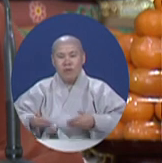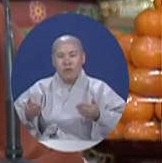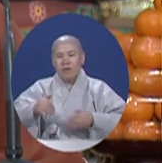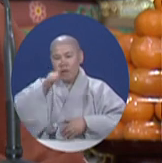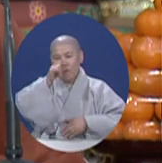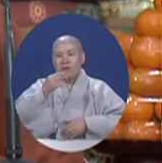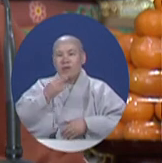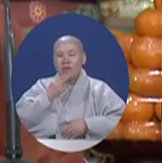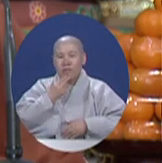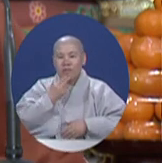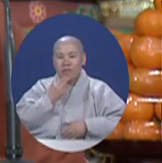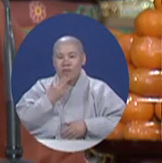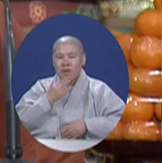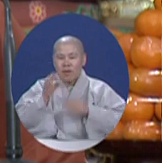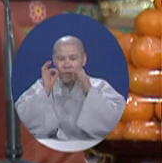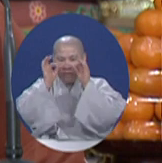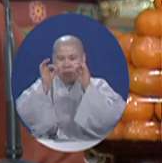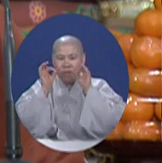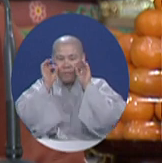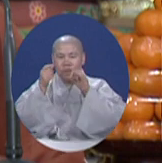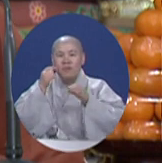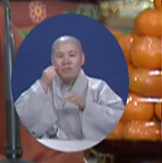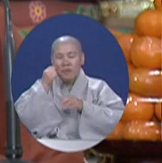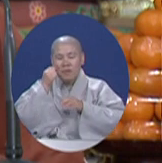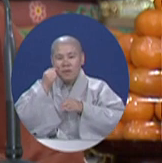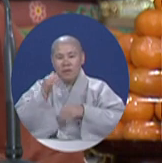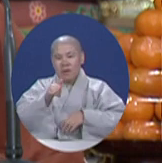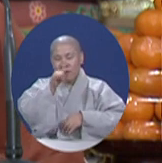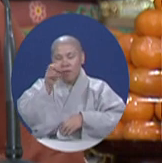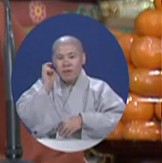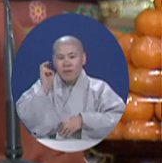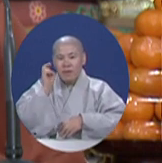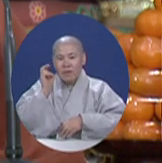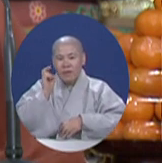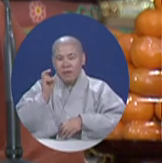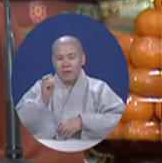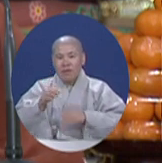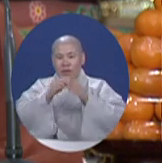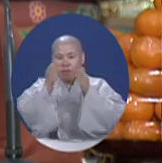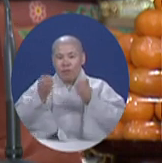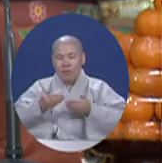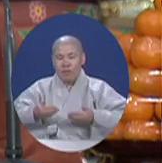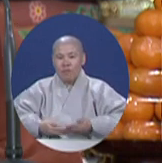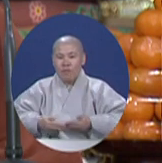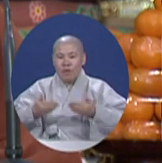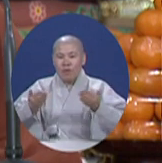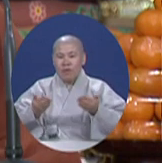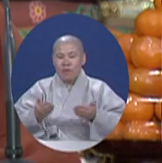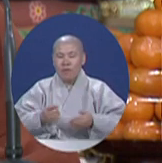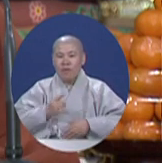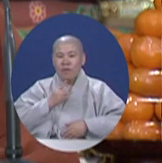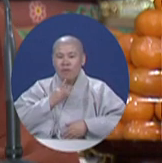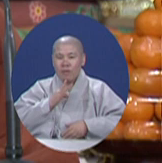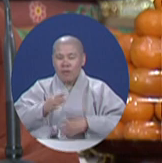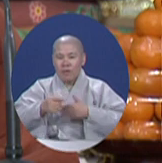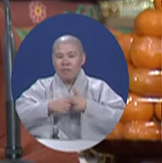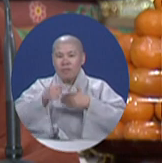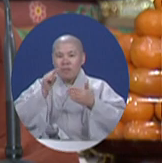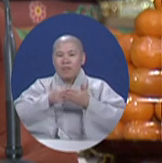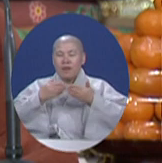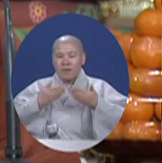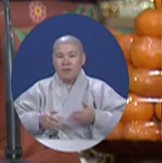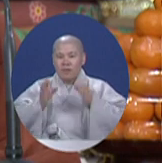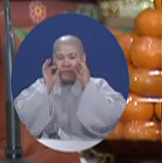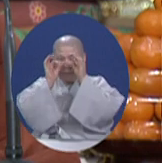있다 없다 봤다 못 봤다 이런 말이 있듯이 다 소용없고 오로지 마음을